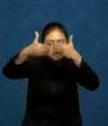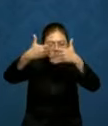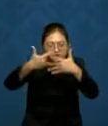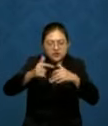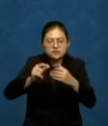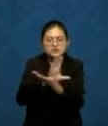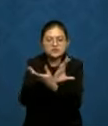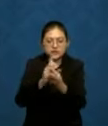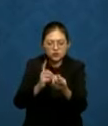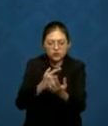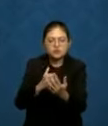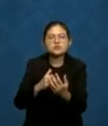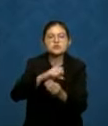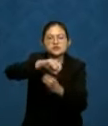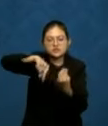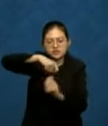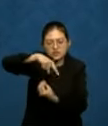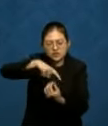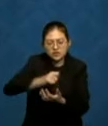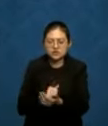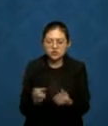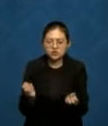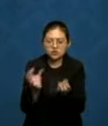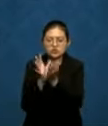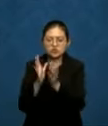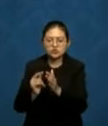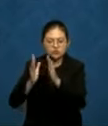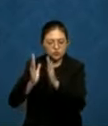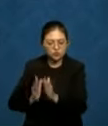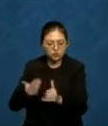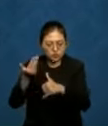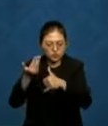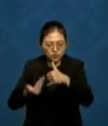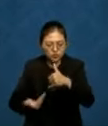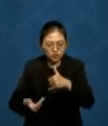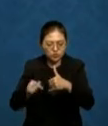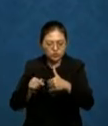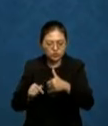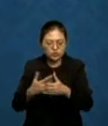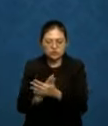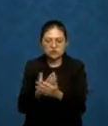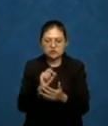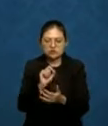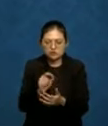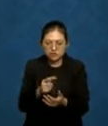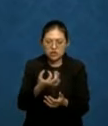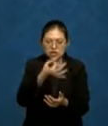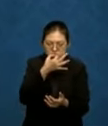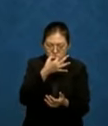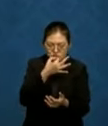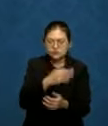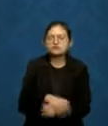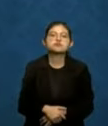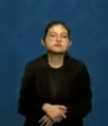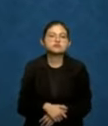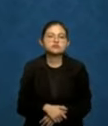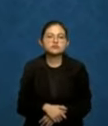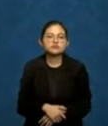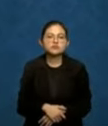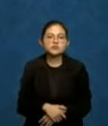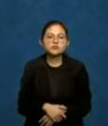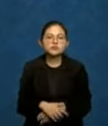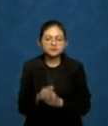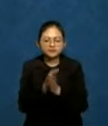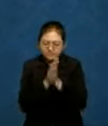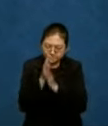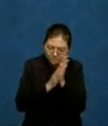สังคมซึ่งส่งผลต่อการพัฒนาเศรษฐกิจคุณภาพภชีวิตและการจ้างงานซึ่งประเด็นที่ท้าทาย